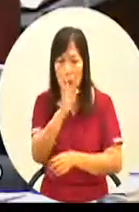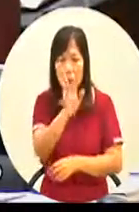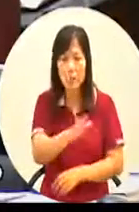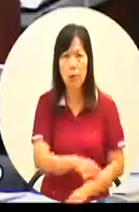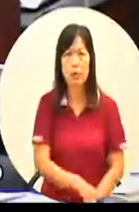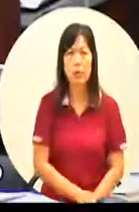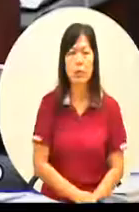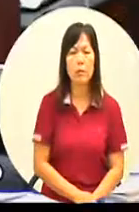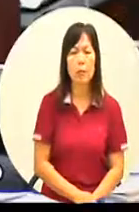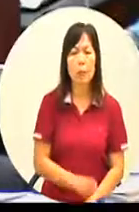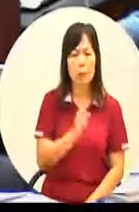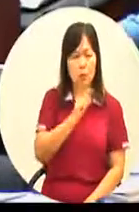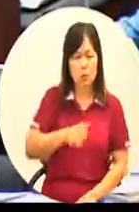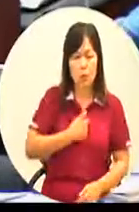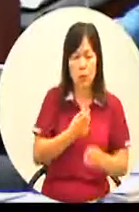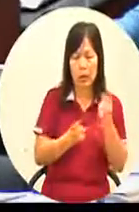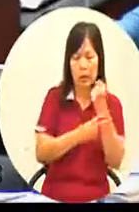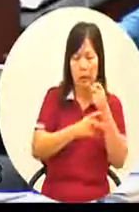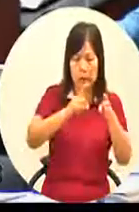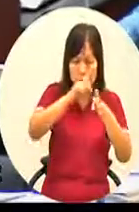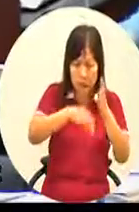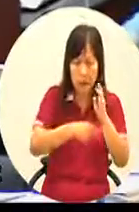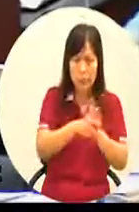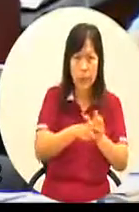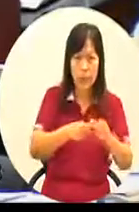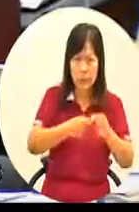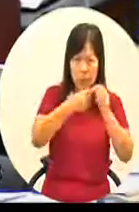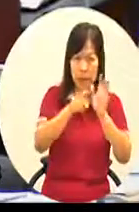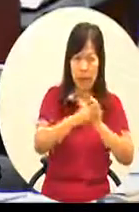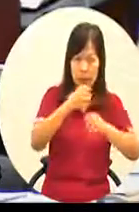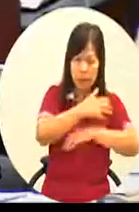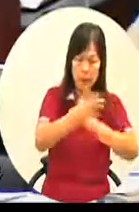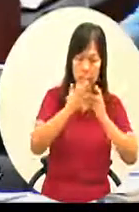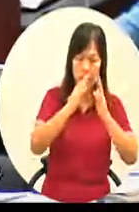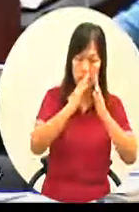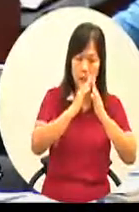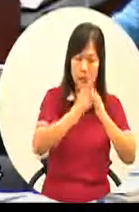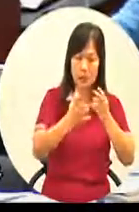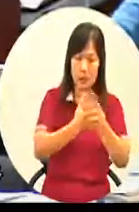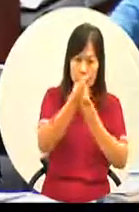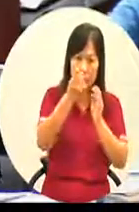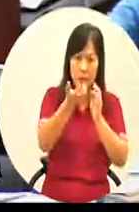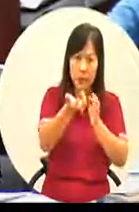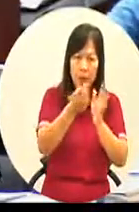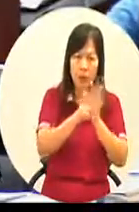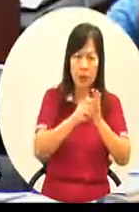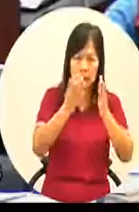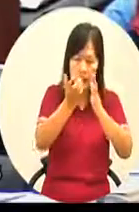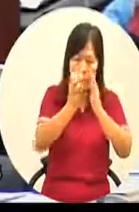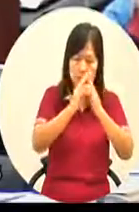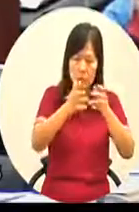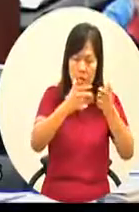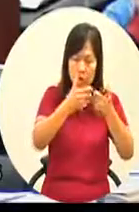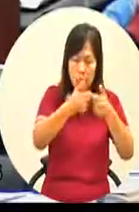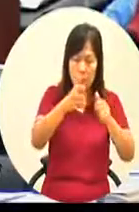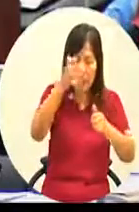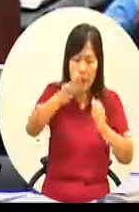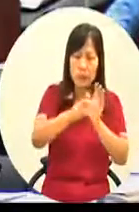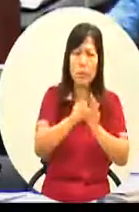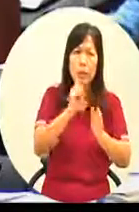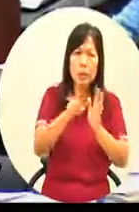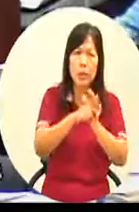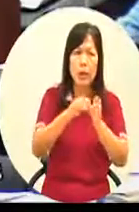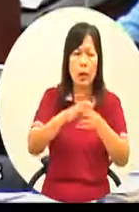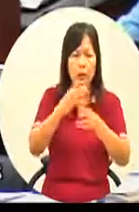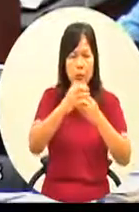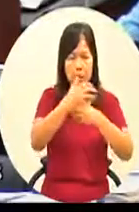我讲真诶啦。第一届高雄管区合并的时阵，前的议长佮我讲一句话，伊讲副部啊，好啊，再有管